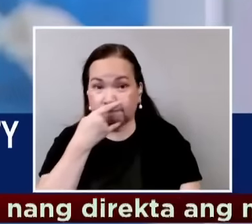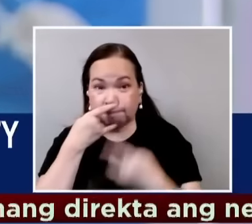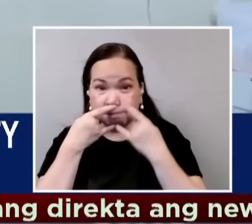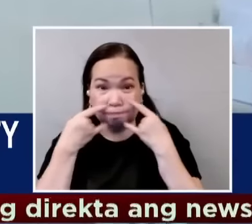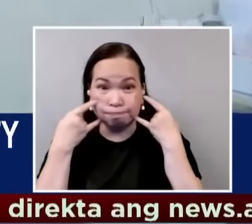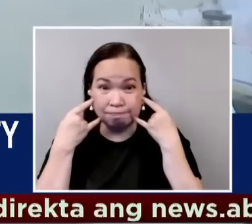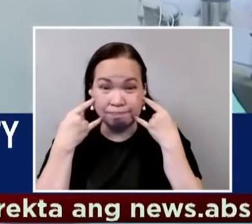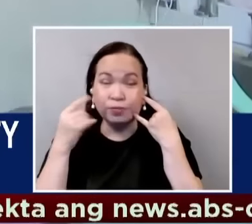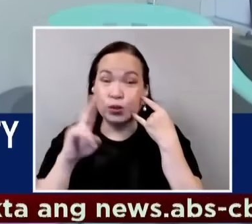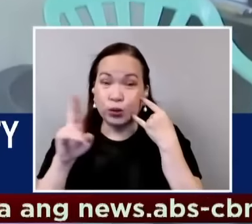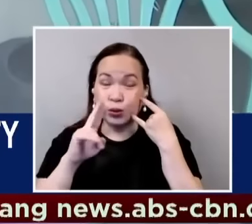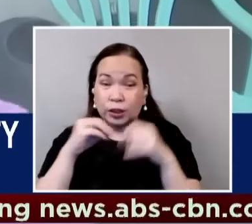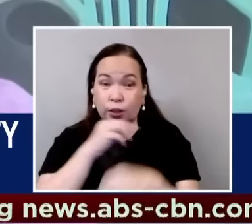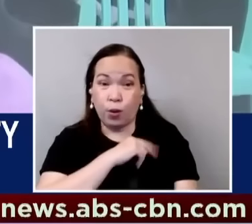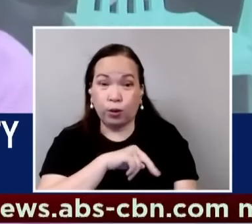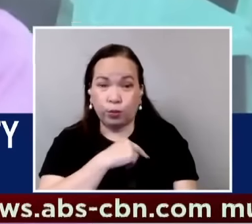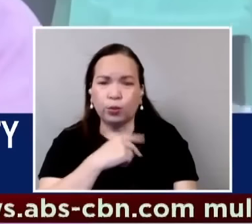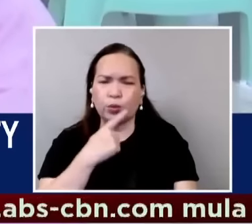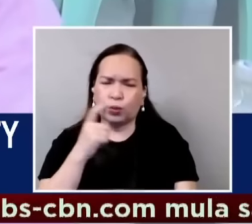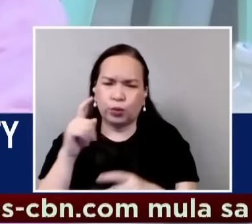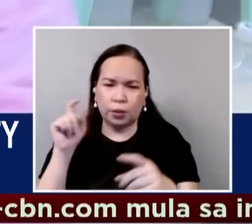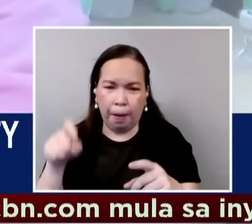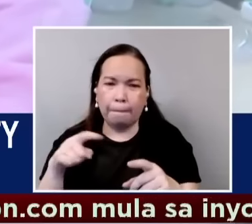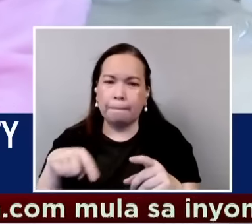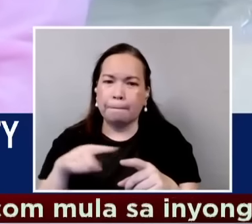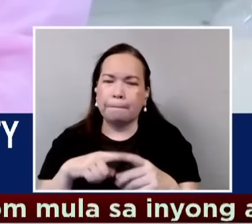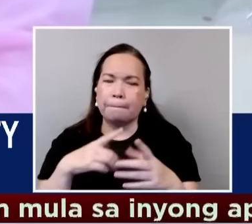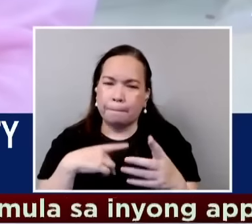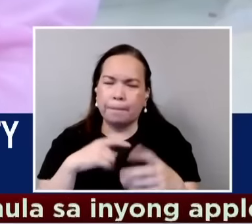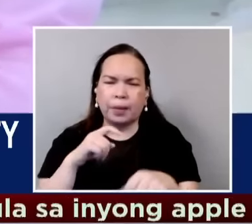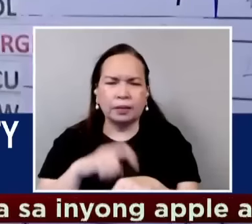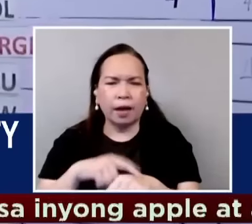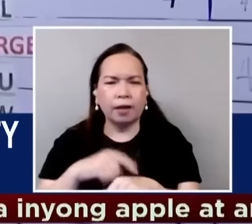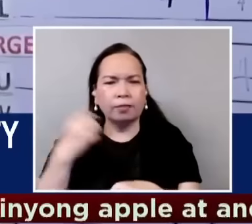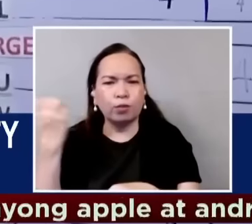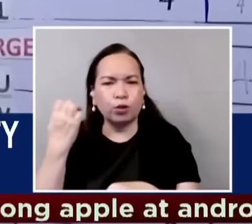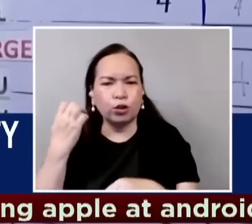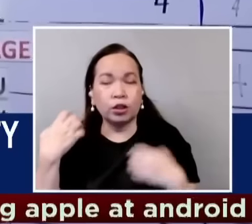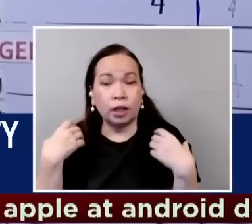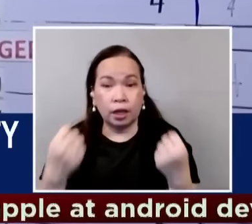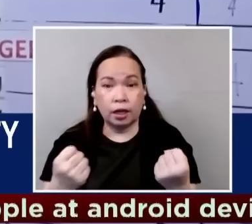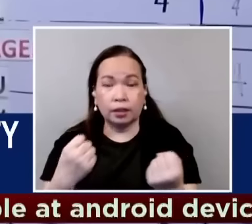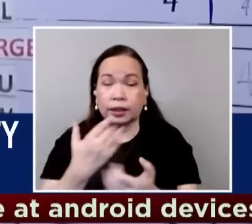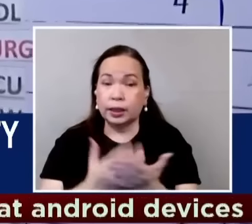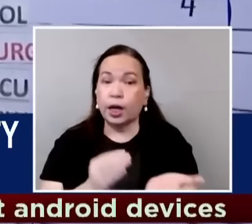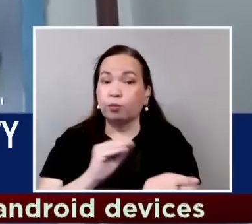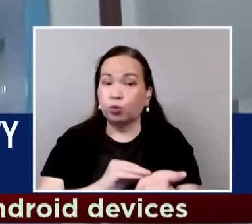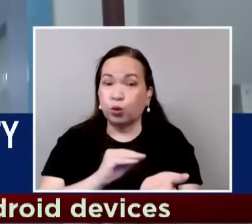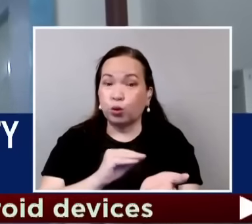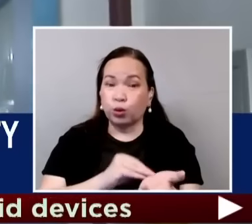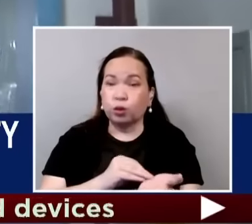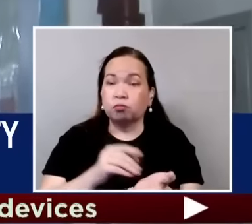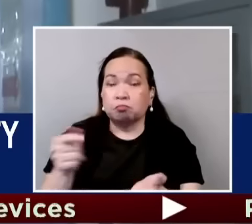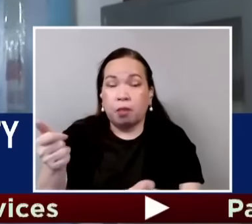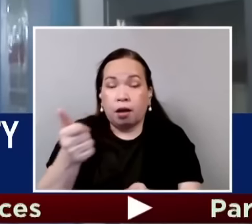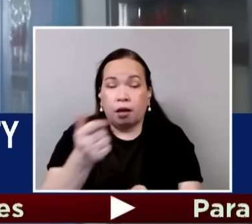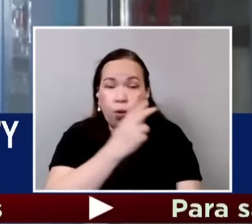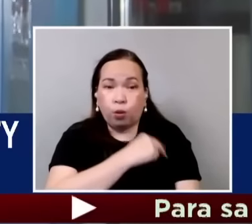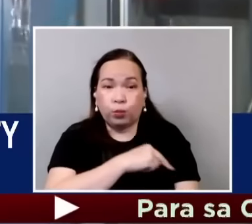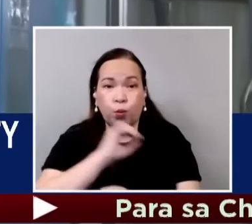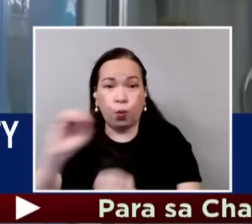medical facility sa patakarang ipinatupad sa panahon ng health emergency, tingin ng ilang doktor na sa pagpapasya na ng mga ospital